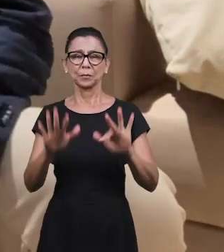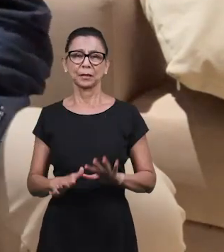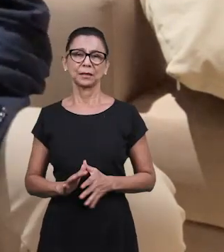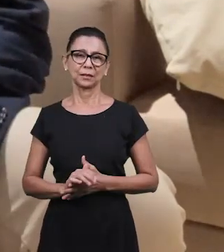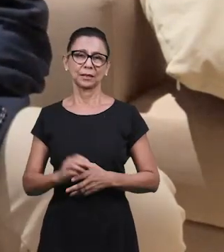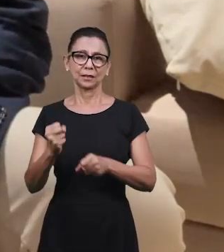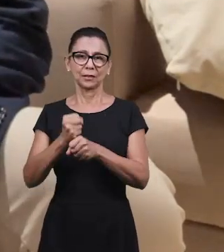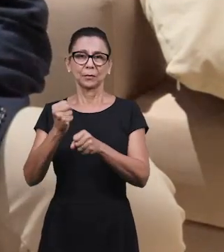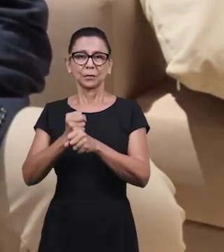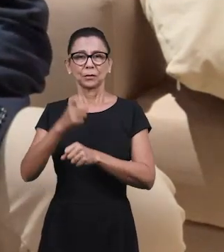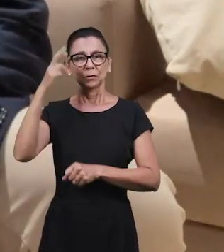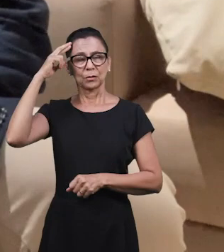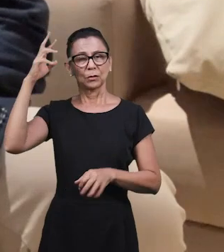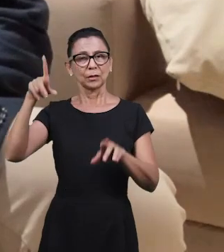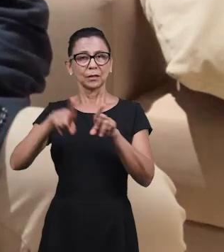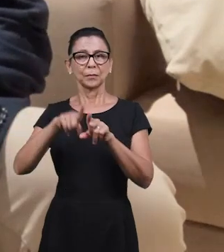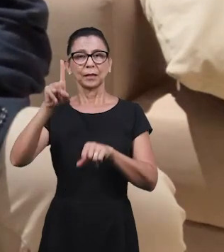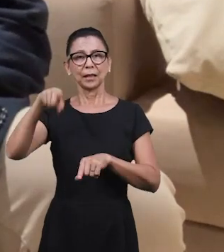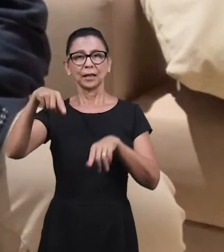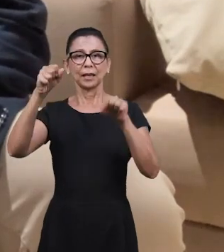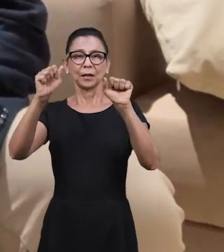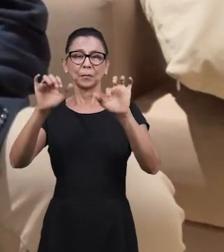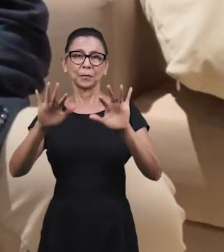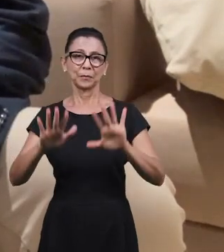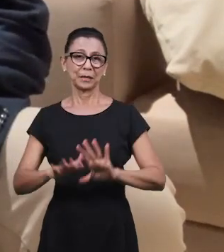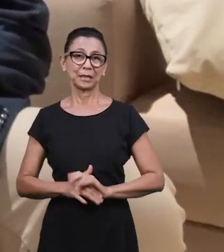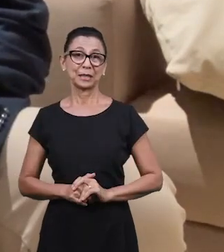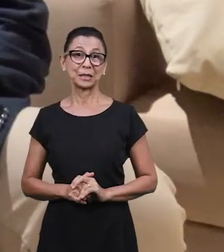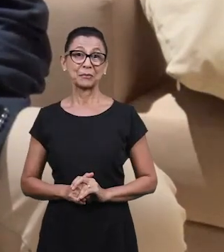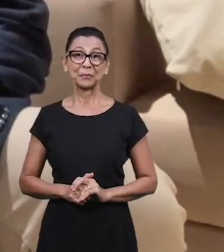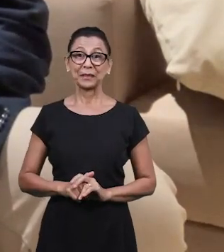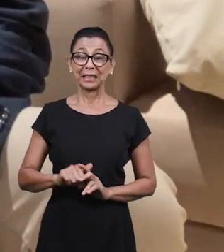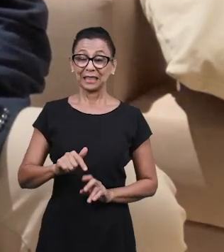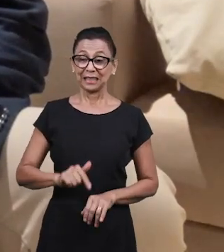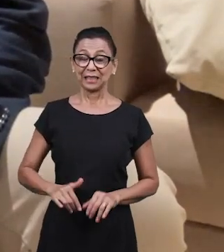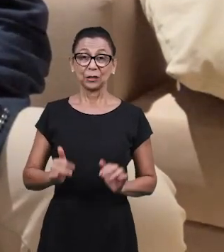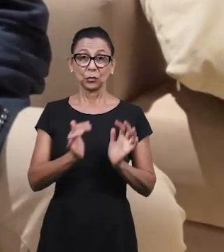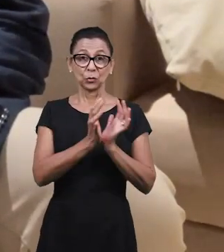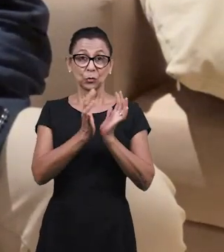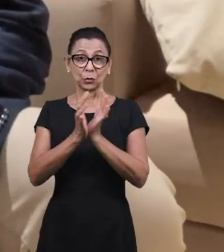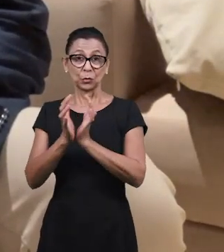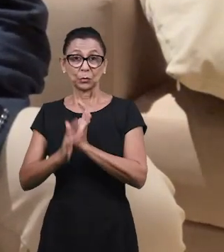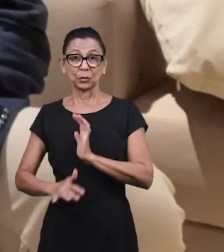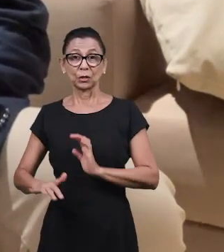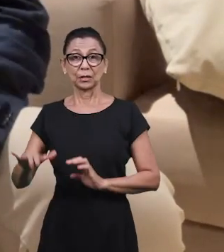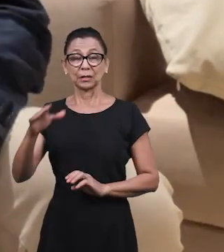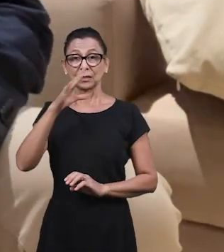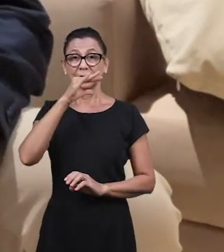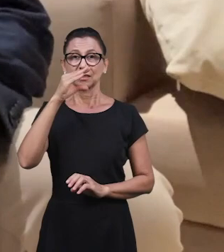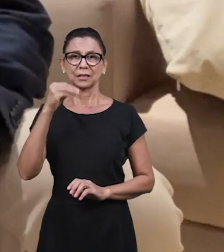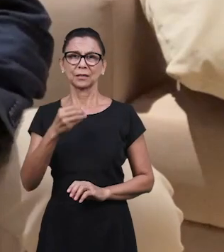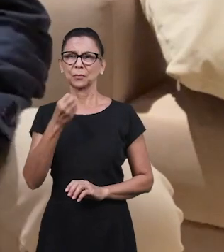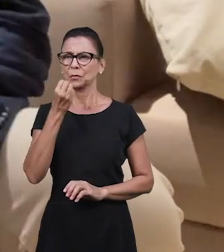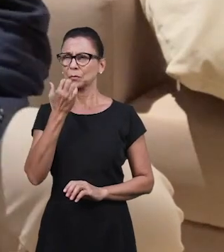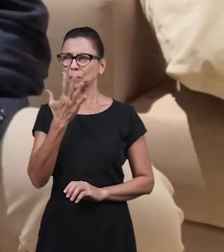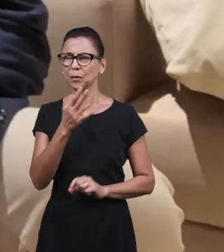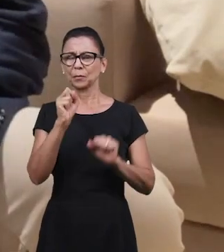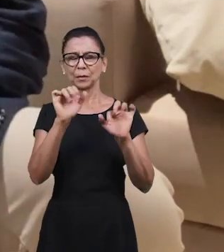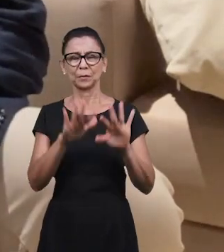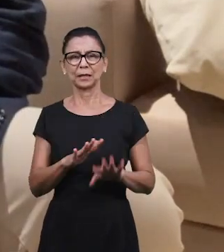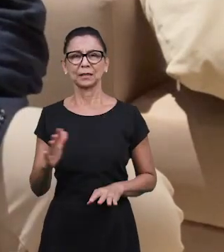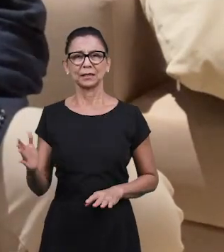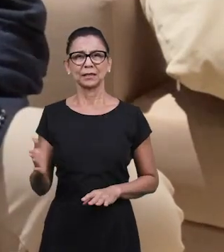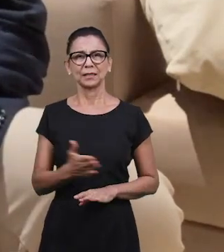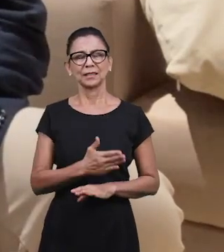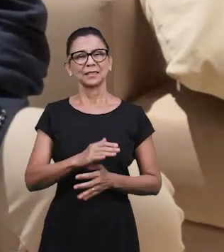dans l'œuvre du Seigneur est une bénédiction. Et les enfants sont intégrés à travers la louange. C'est une bénédiction plus grande encore. Nous laissons ici